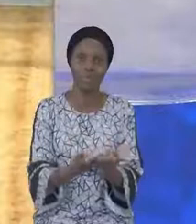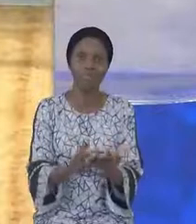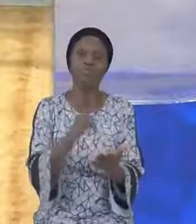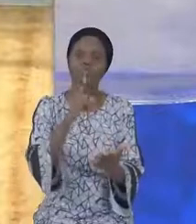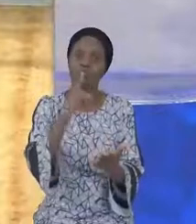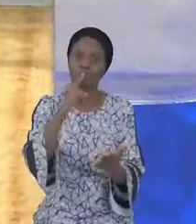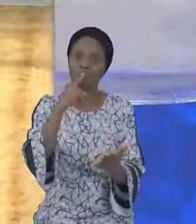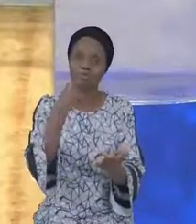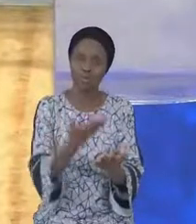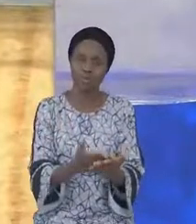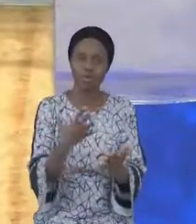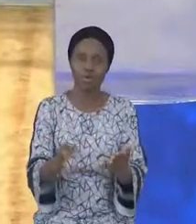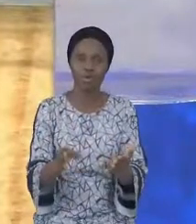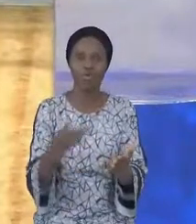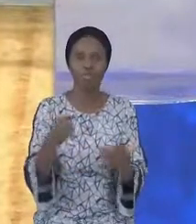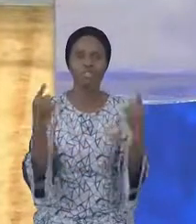nature dépravée